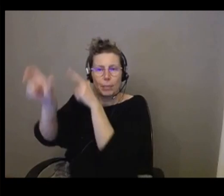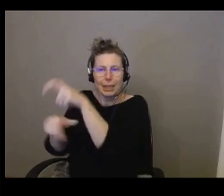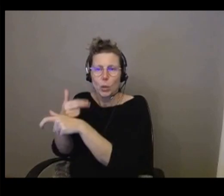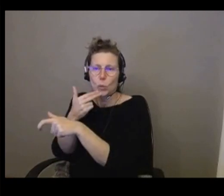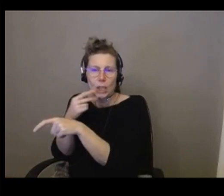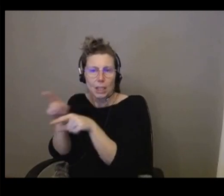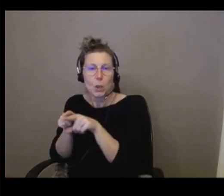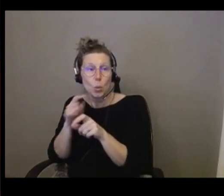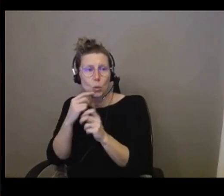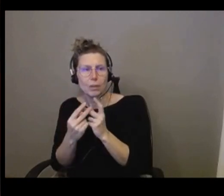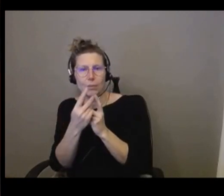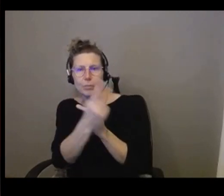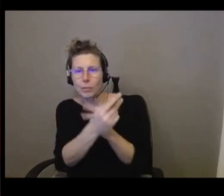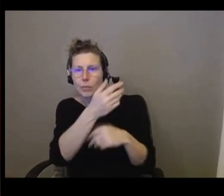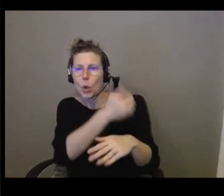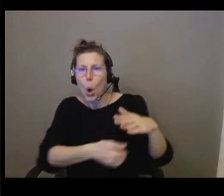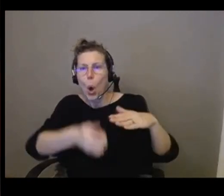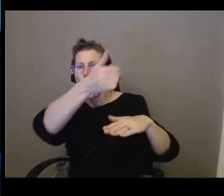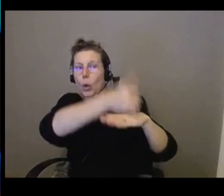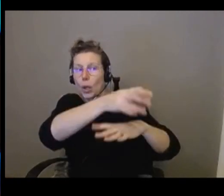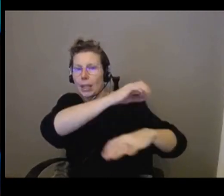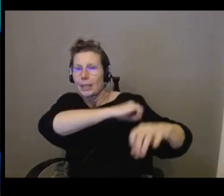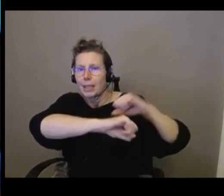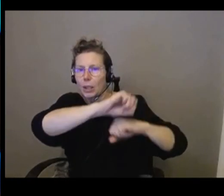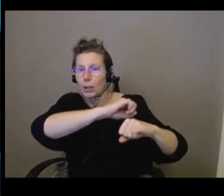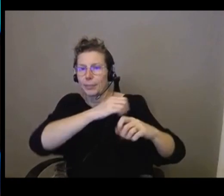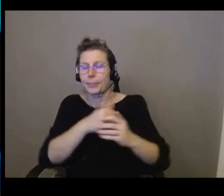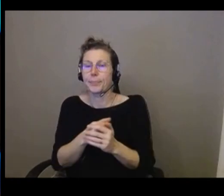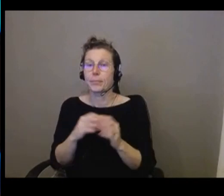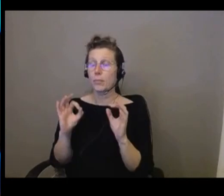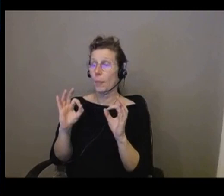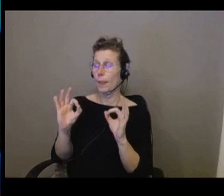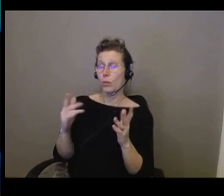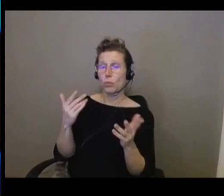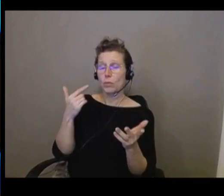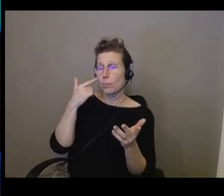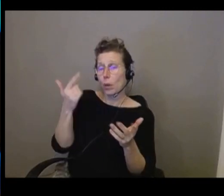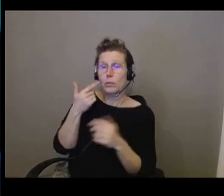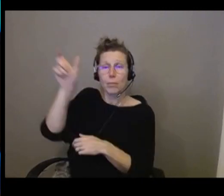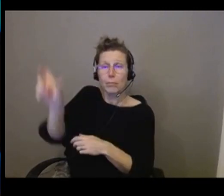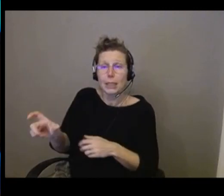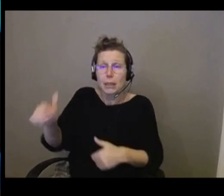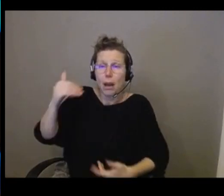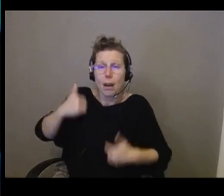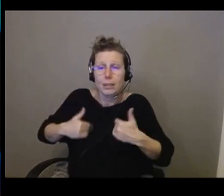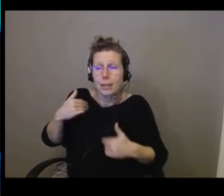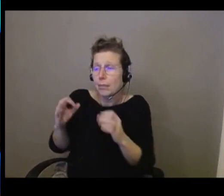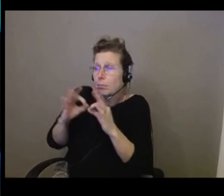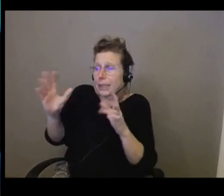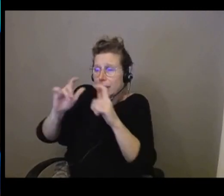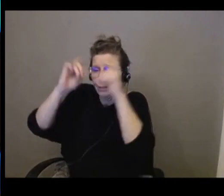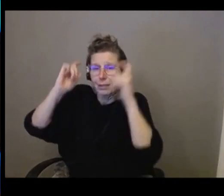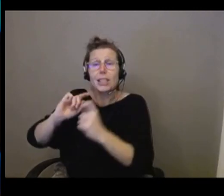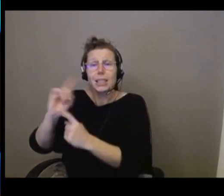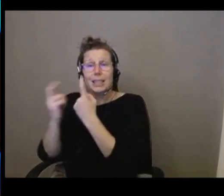vous traitez les personnes handicapées comme des clients, et j'ai coutume de dire que finalement il n'y a pas de personnes handicapées, il n'y a que des personnes